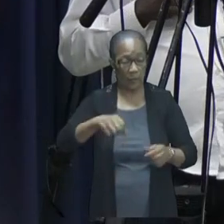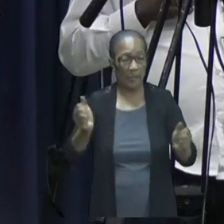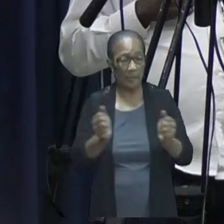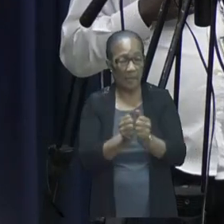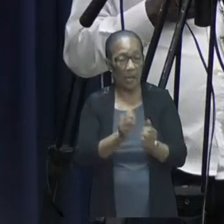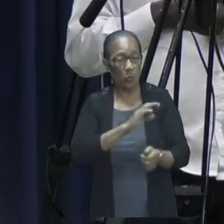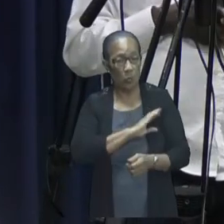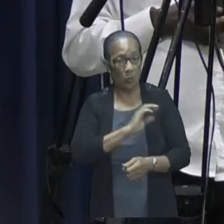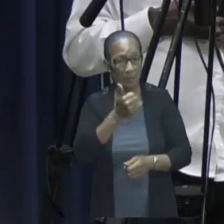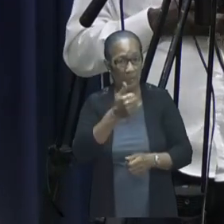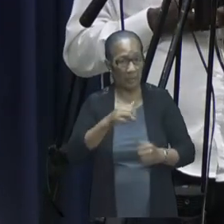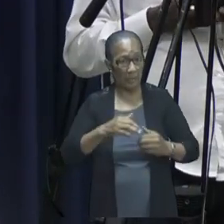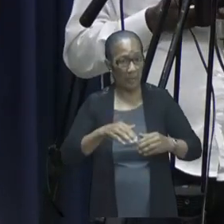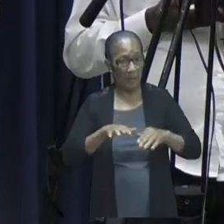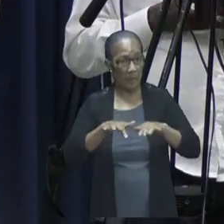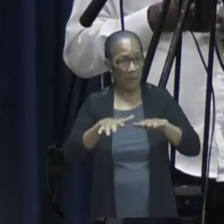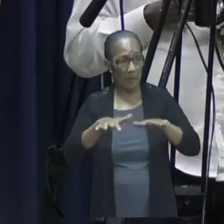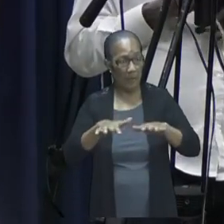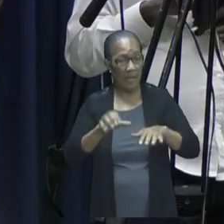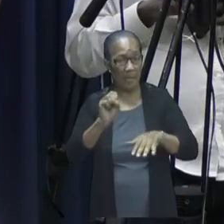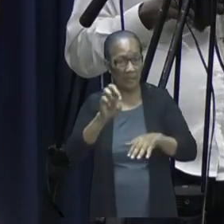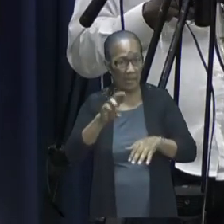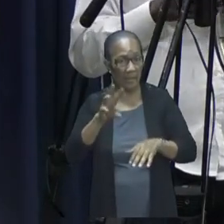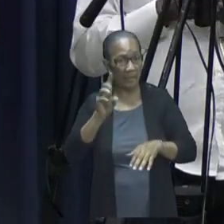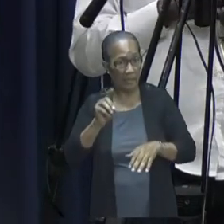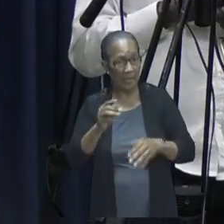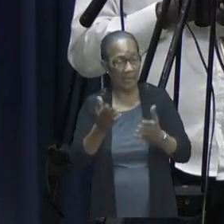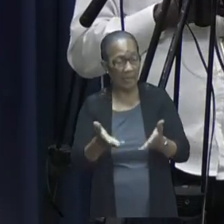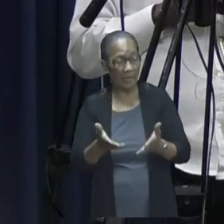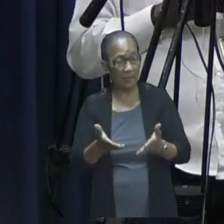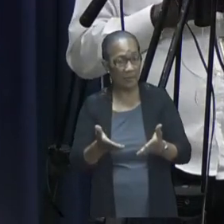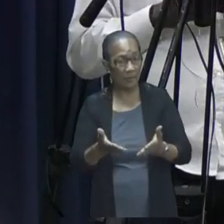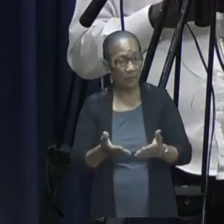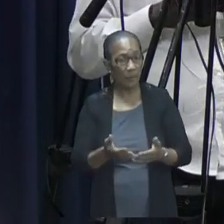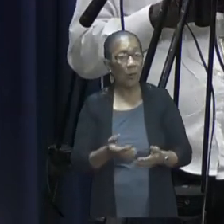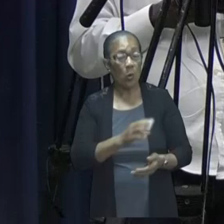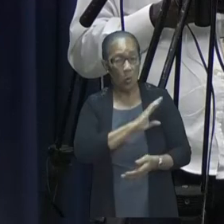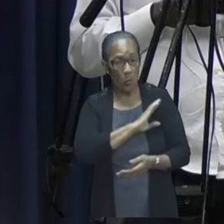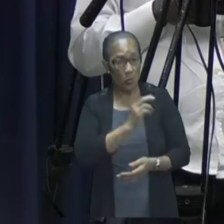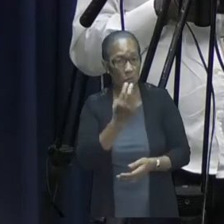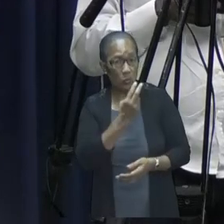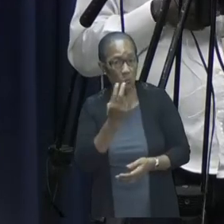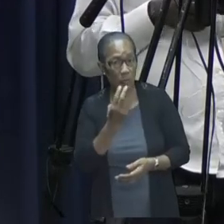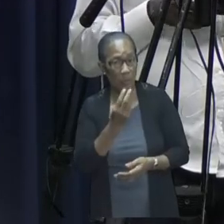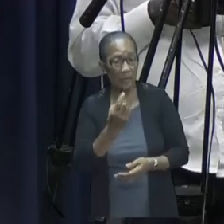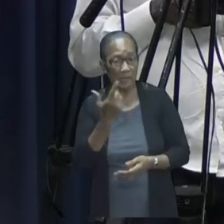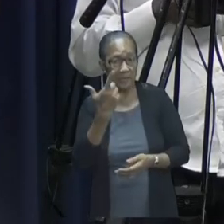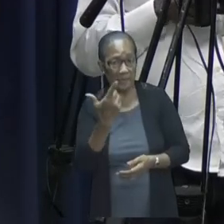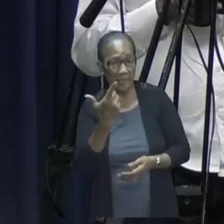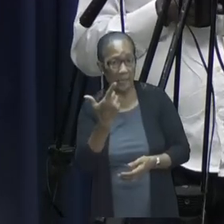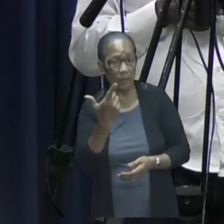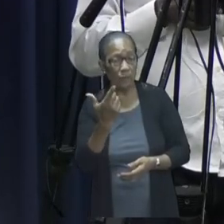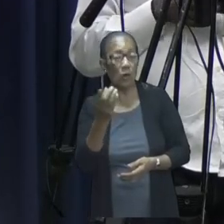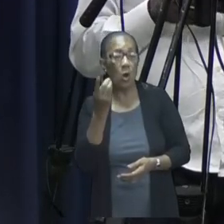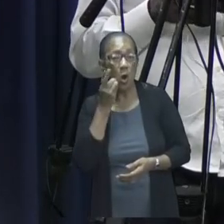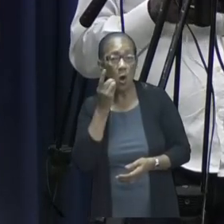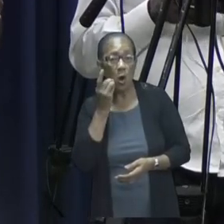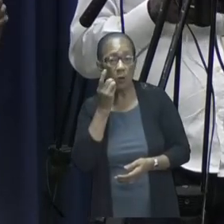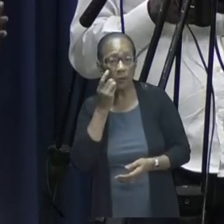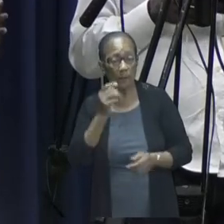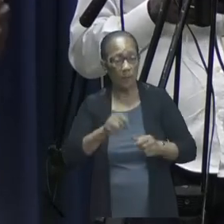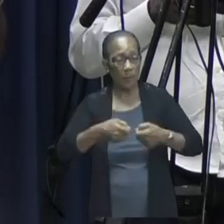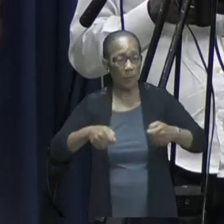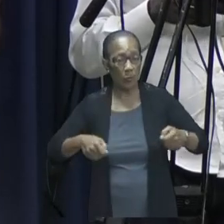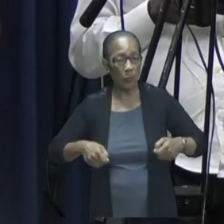miljard lsfb en externe financiering gezag zou worden het is dus wie vanuit het miljoen us dollar mf